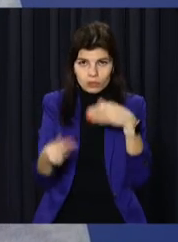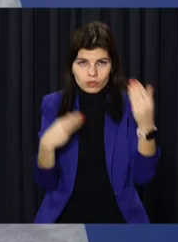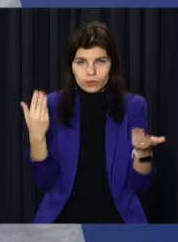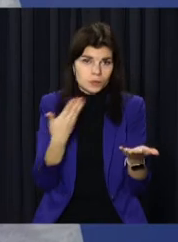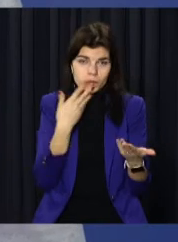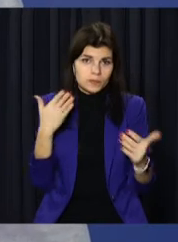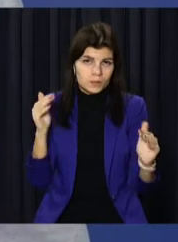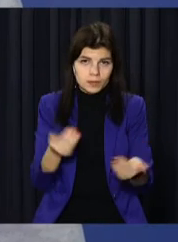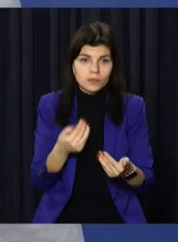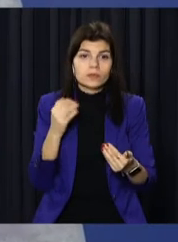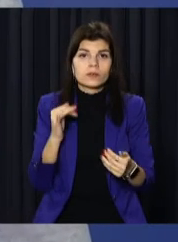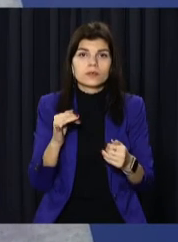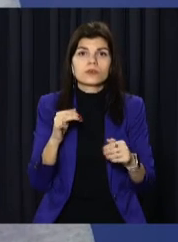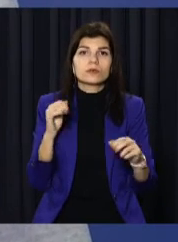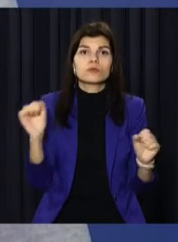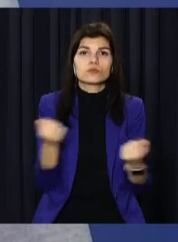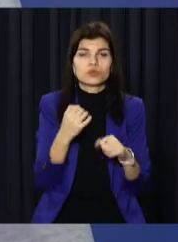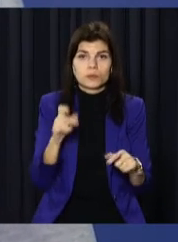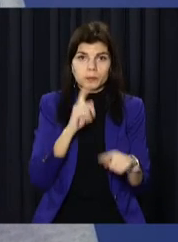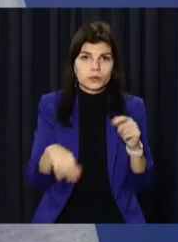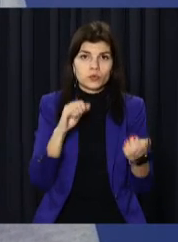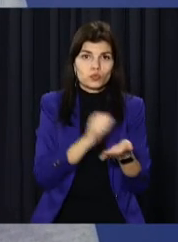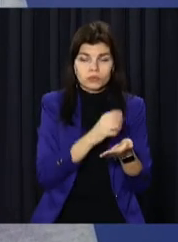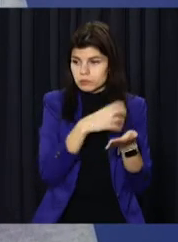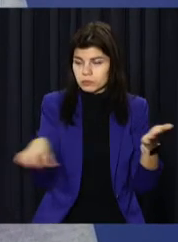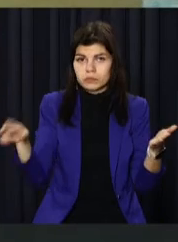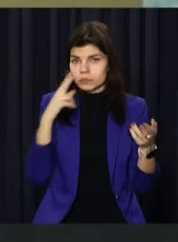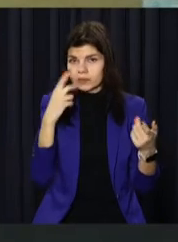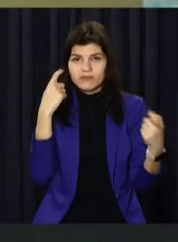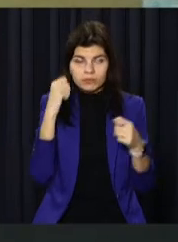підвищується швидкість обробки документів та ваших послуг.